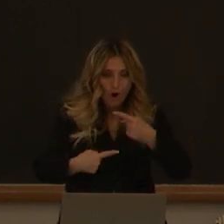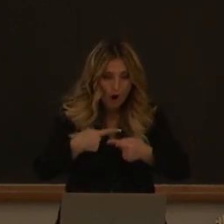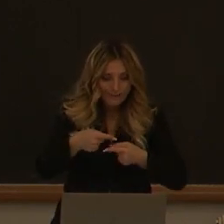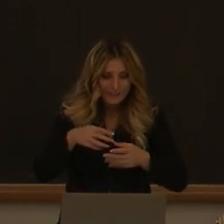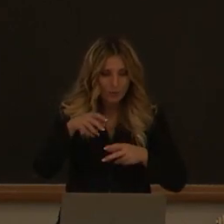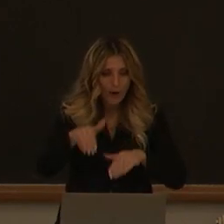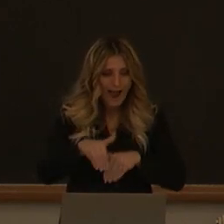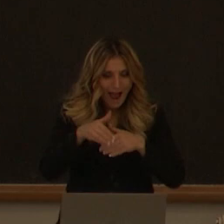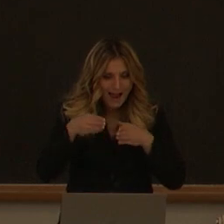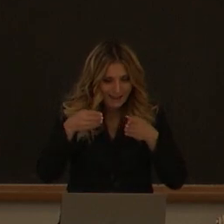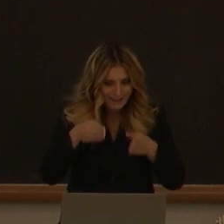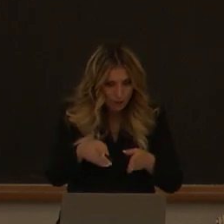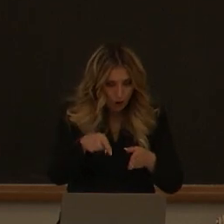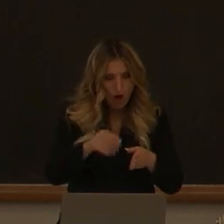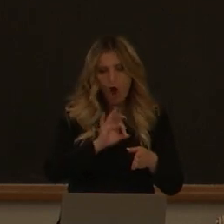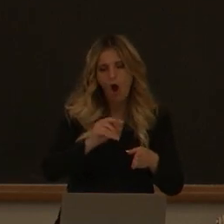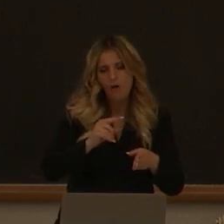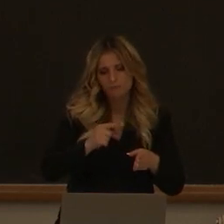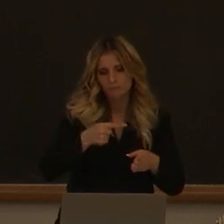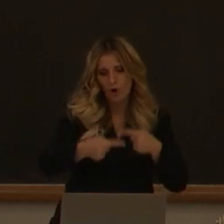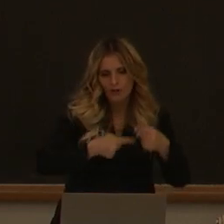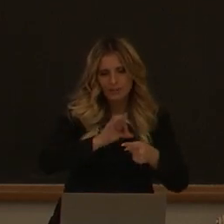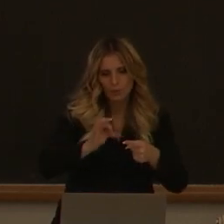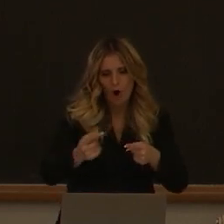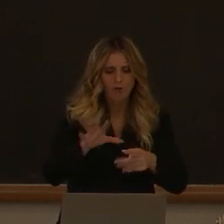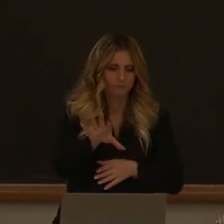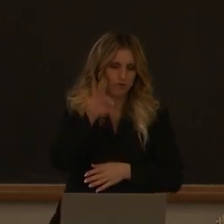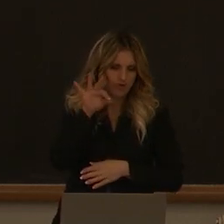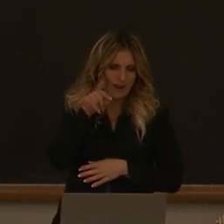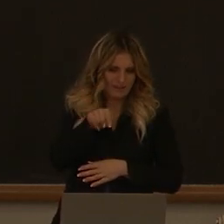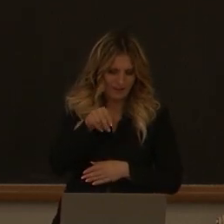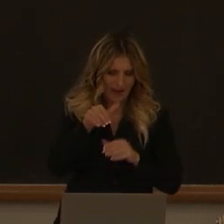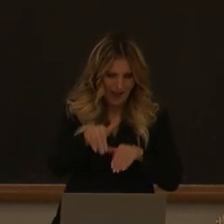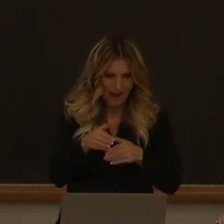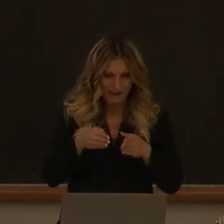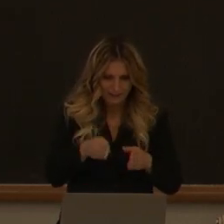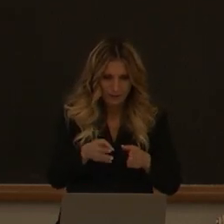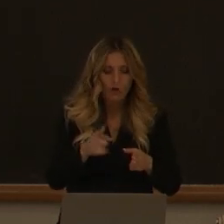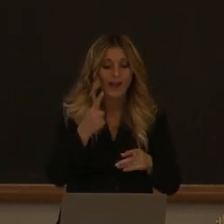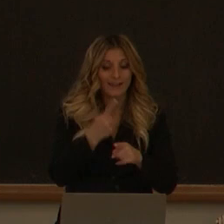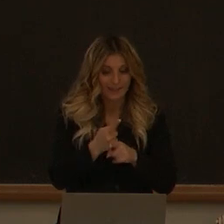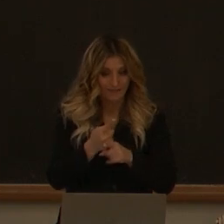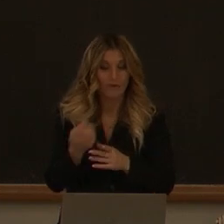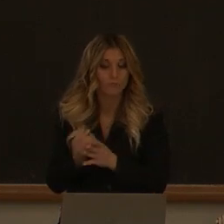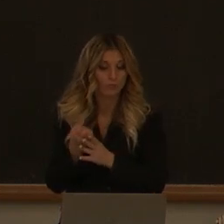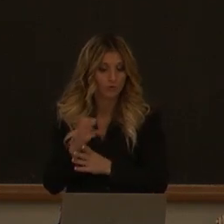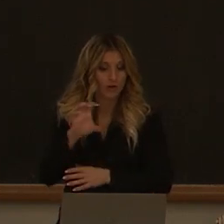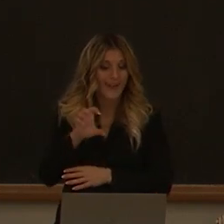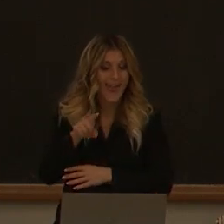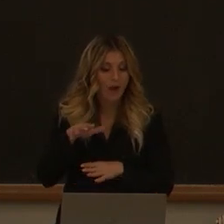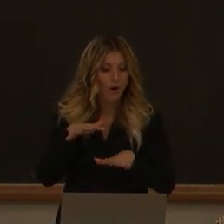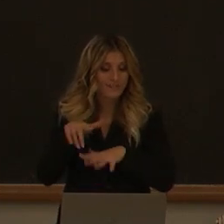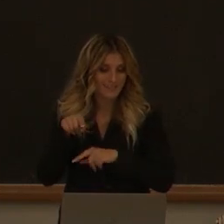ritornare all'attività agricola, della relazione tra produzione ed ecosistema.